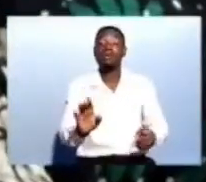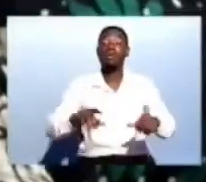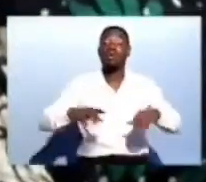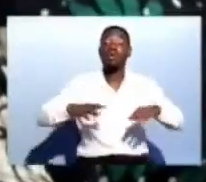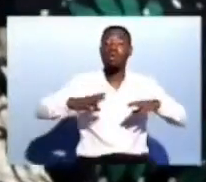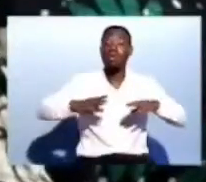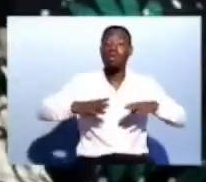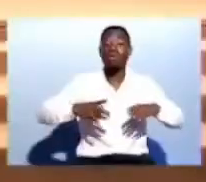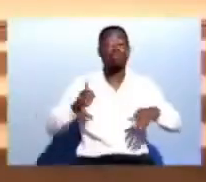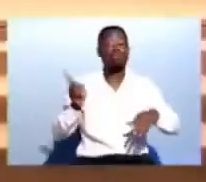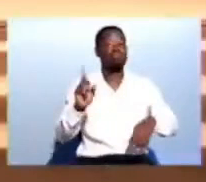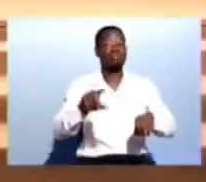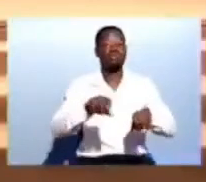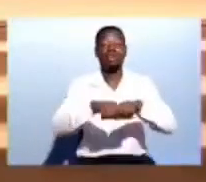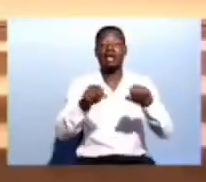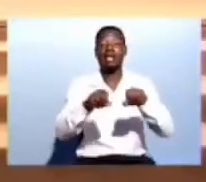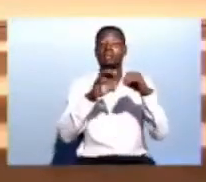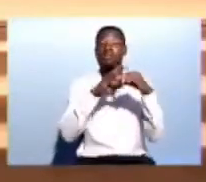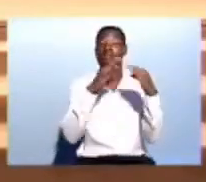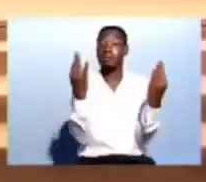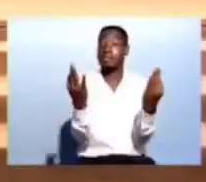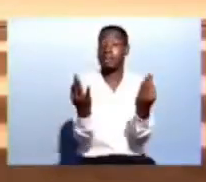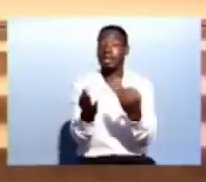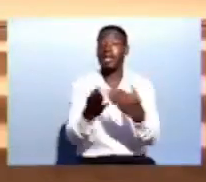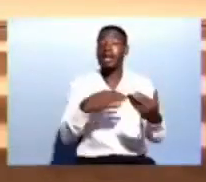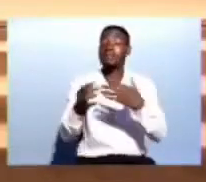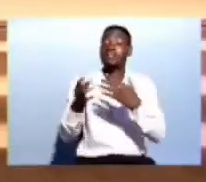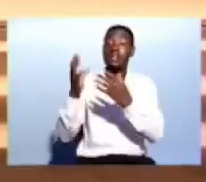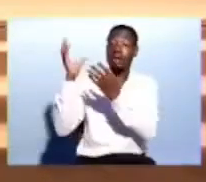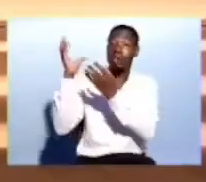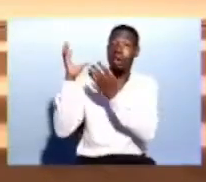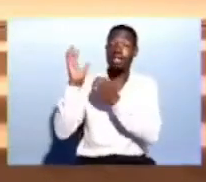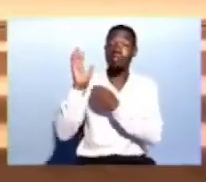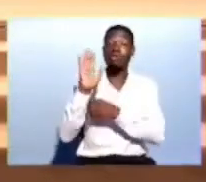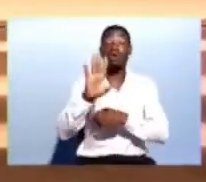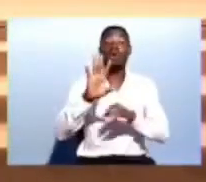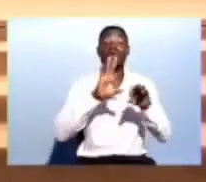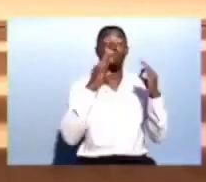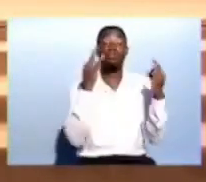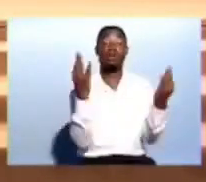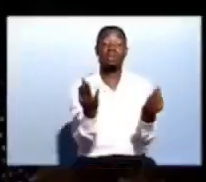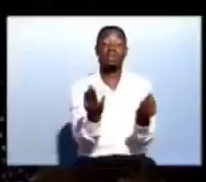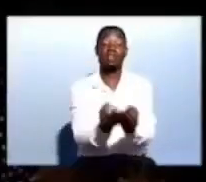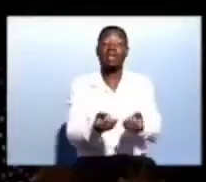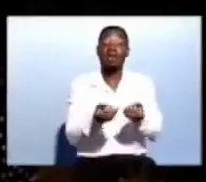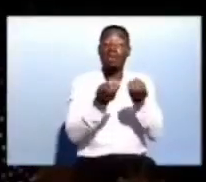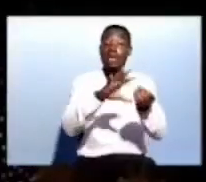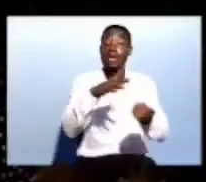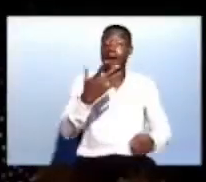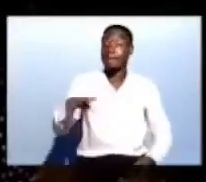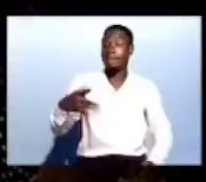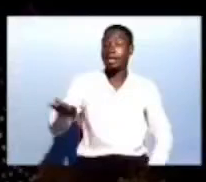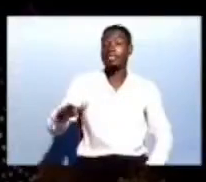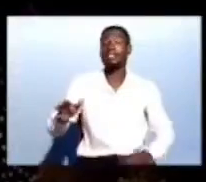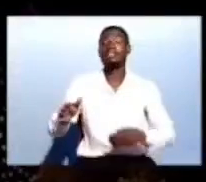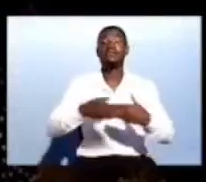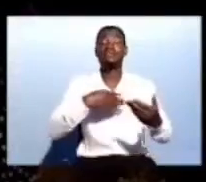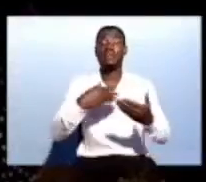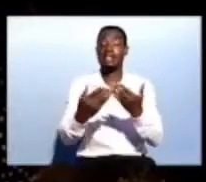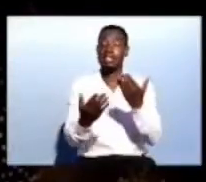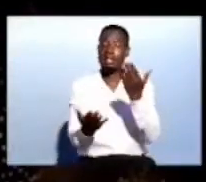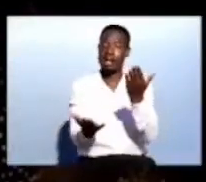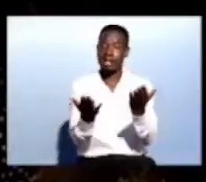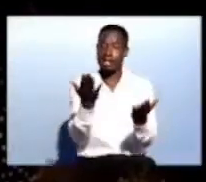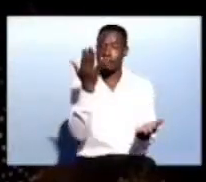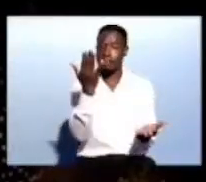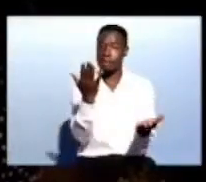kuvunja, bila kuharibu familia. Fanya wajibu wako kwa familia. Weka maji kwa familia. Jifanyie